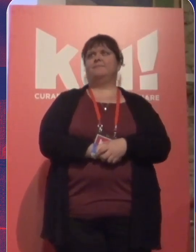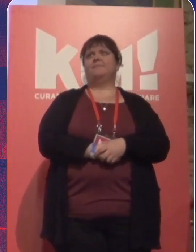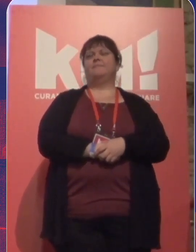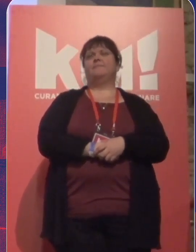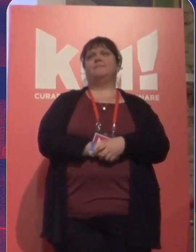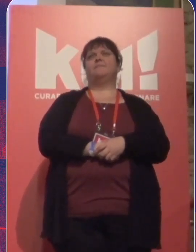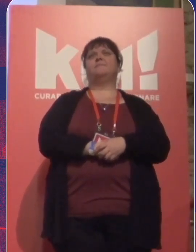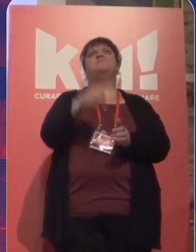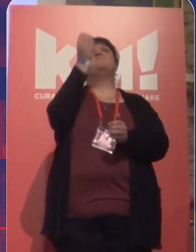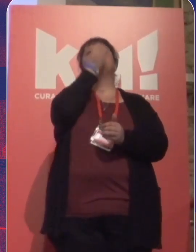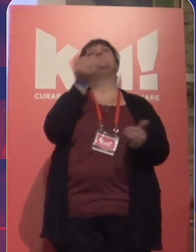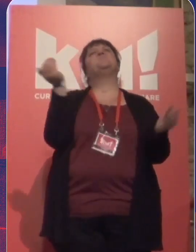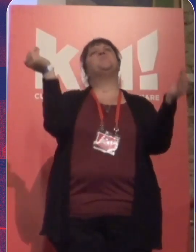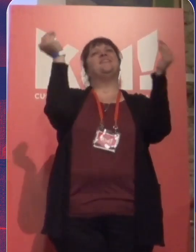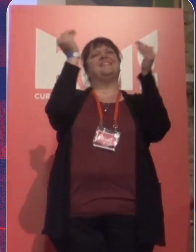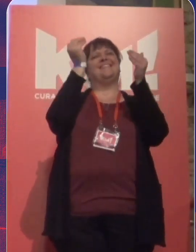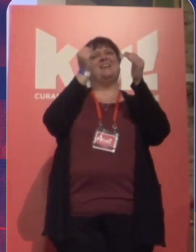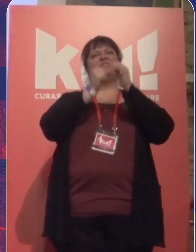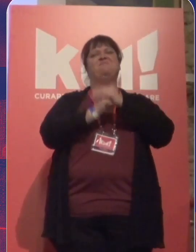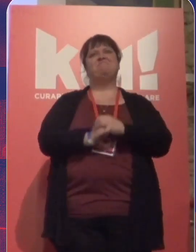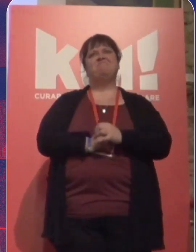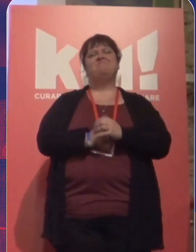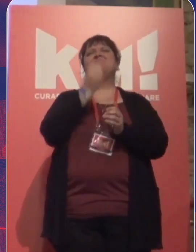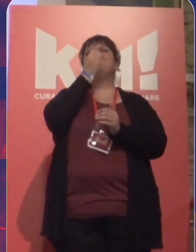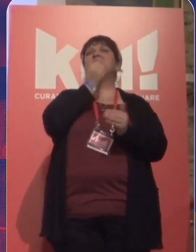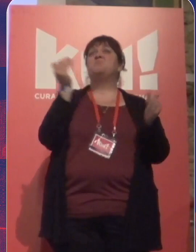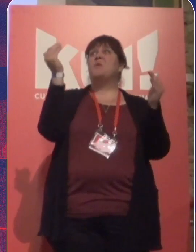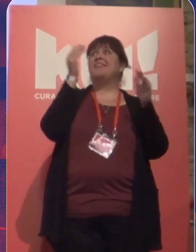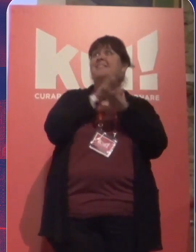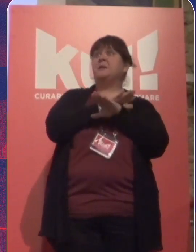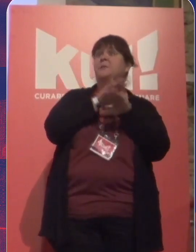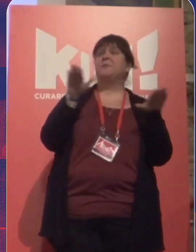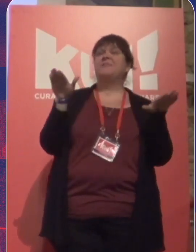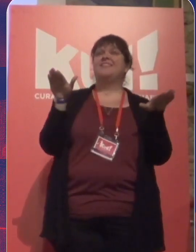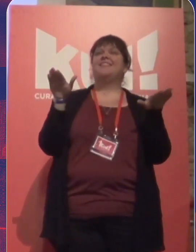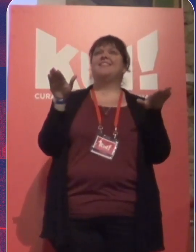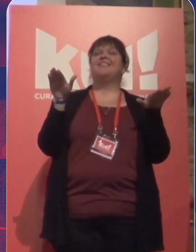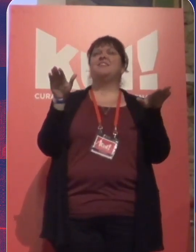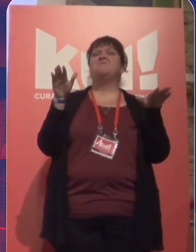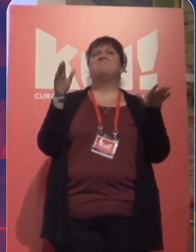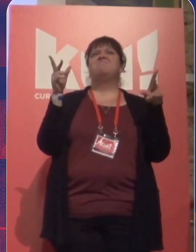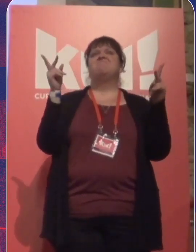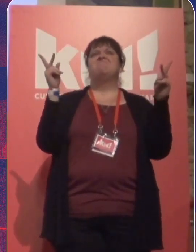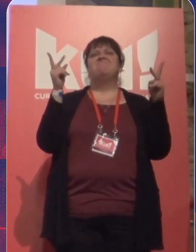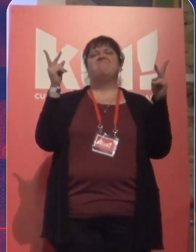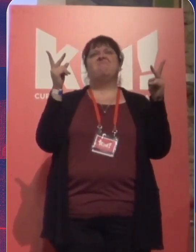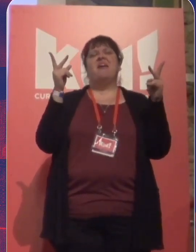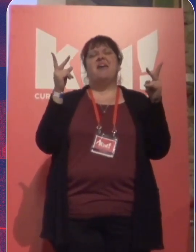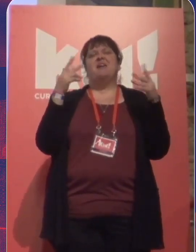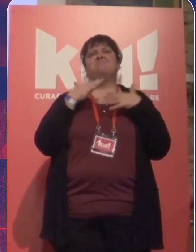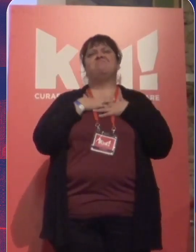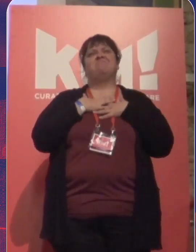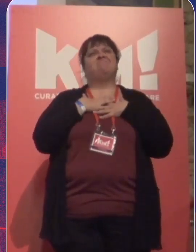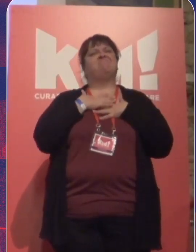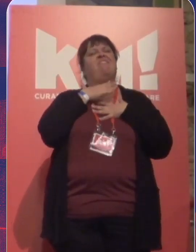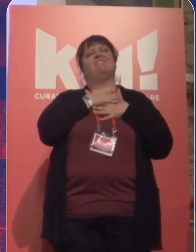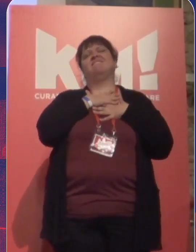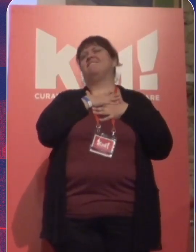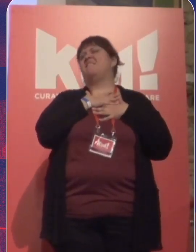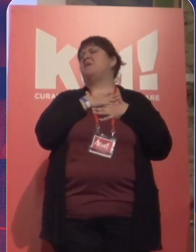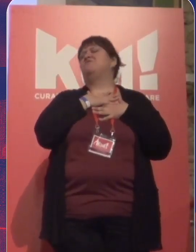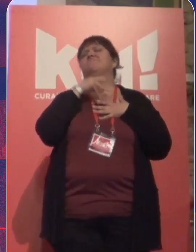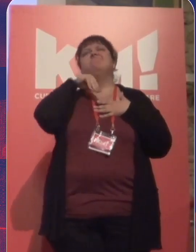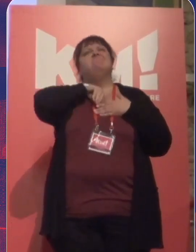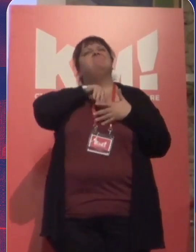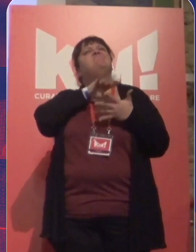buonasera buonasera a tutti e veramente un piacere una festa a vedere una sala di